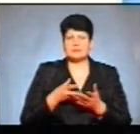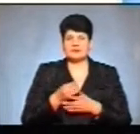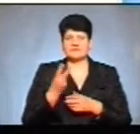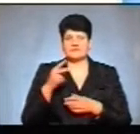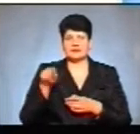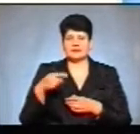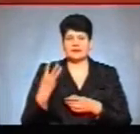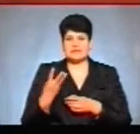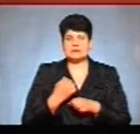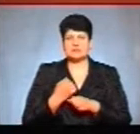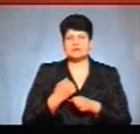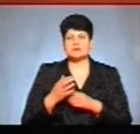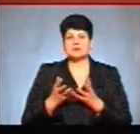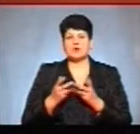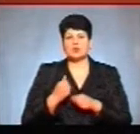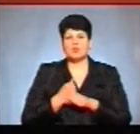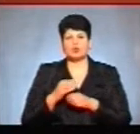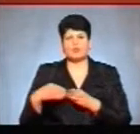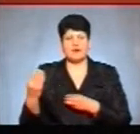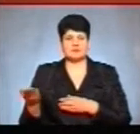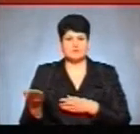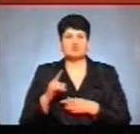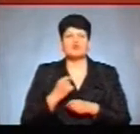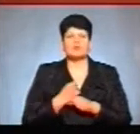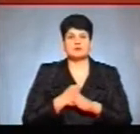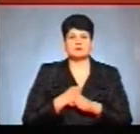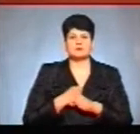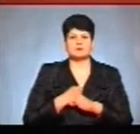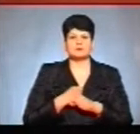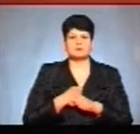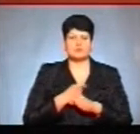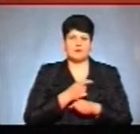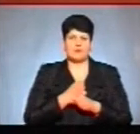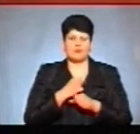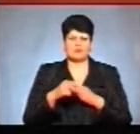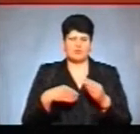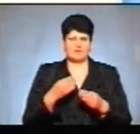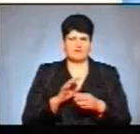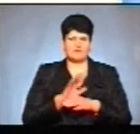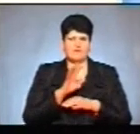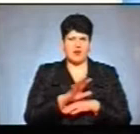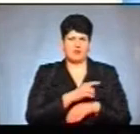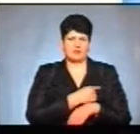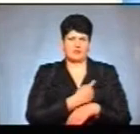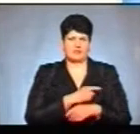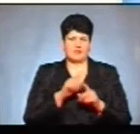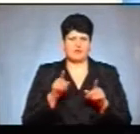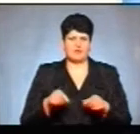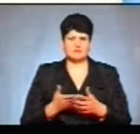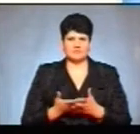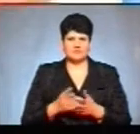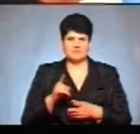за рахунок роботодавця. Що робить роботодавець? Відправляє всіх на лікарняни. Щоб не він своєї кишені платив людям